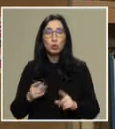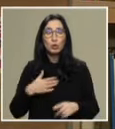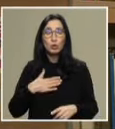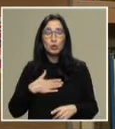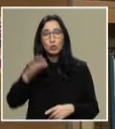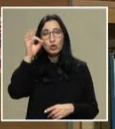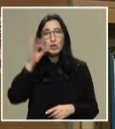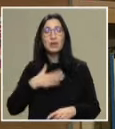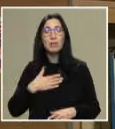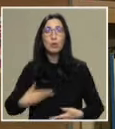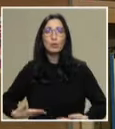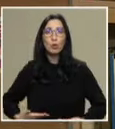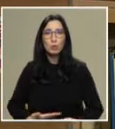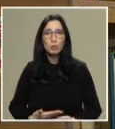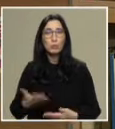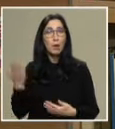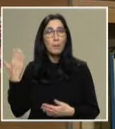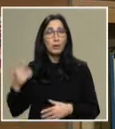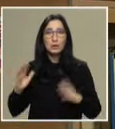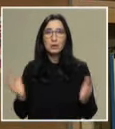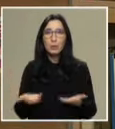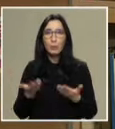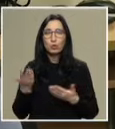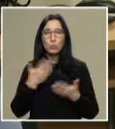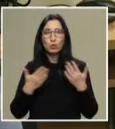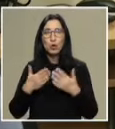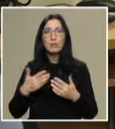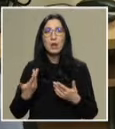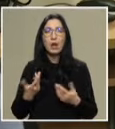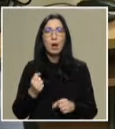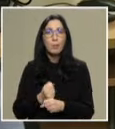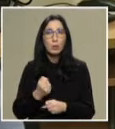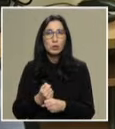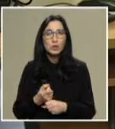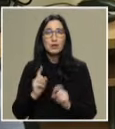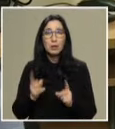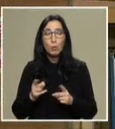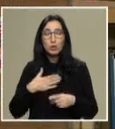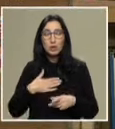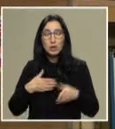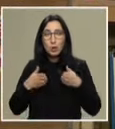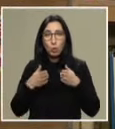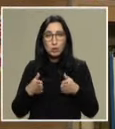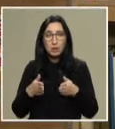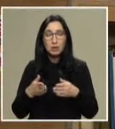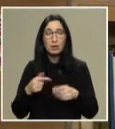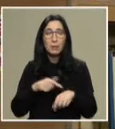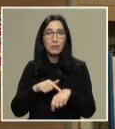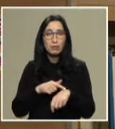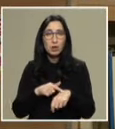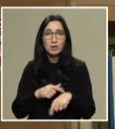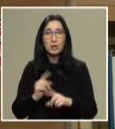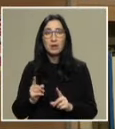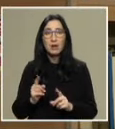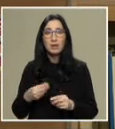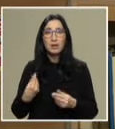учениците имаме необходимост преди да започнем учебния процес, т.е. за да можем ние да се концентрираме в час, трябва да са ни осигурени